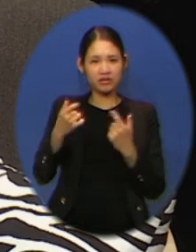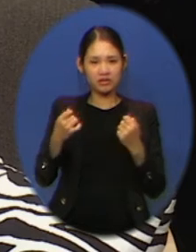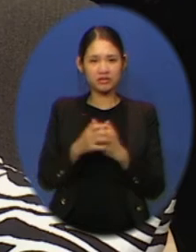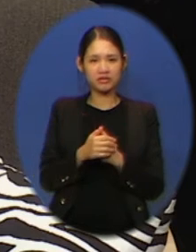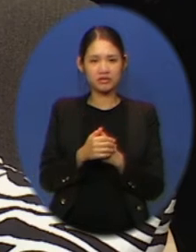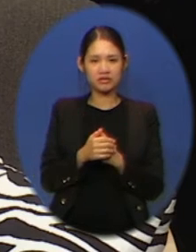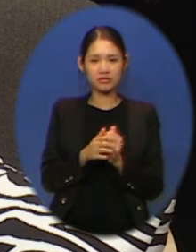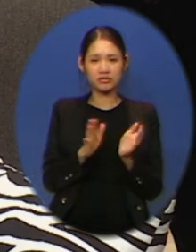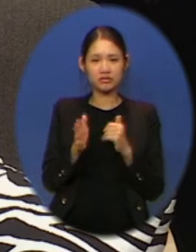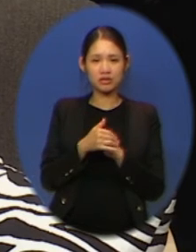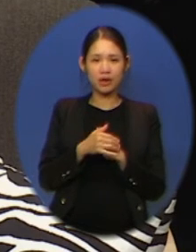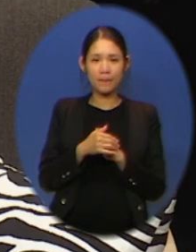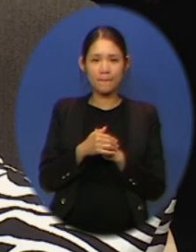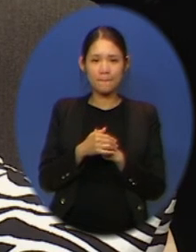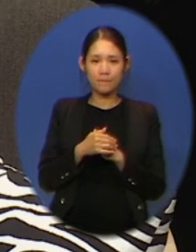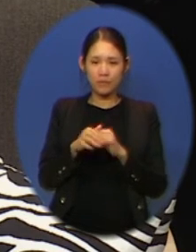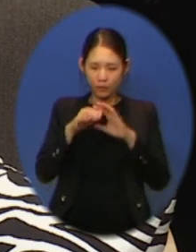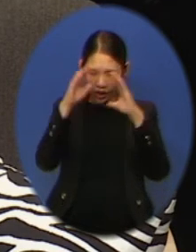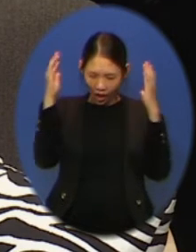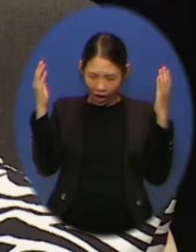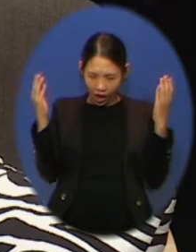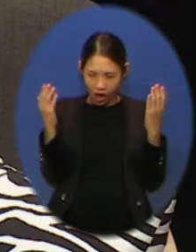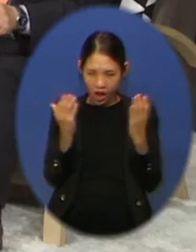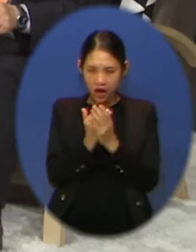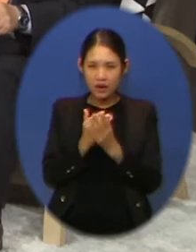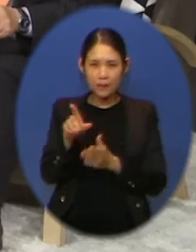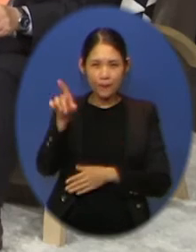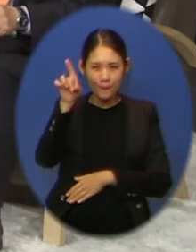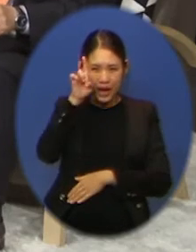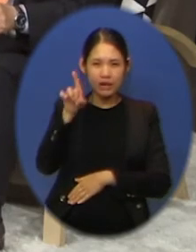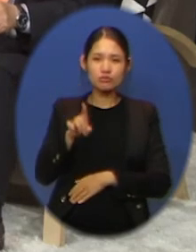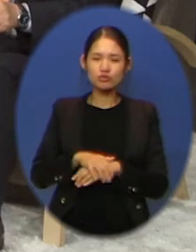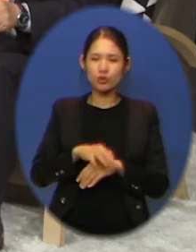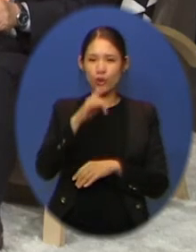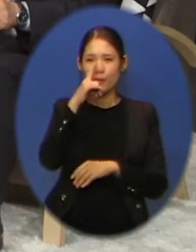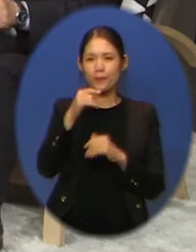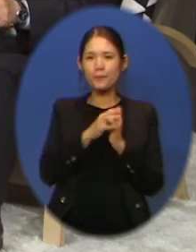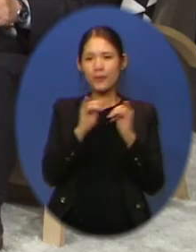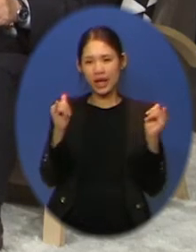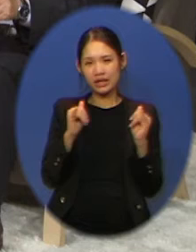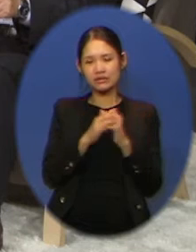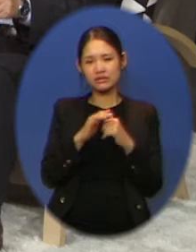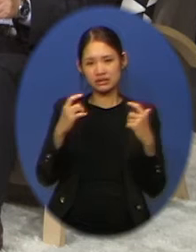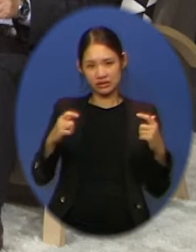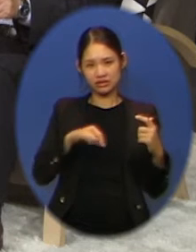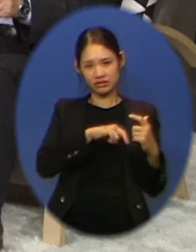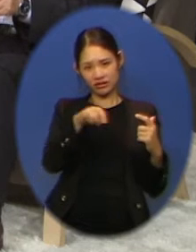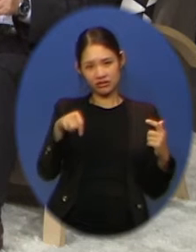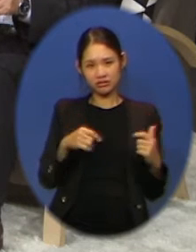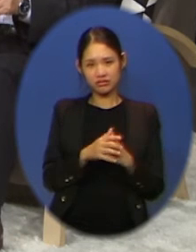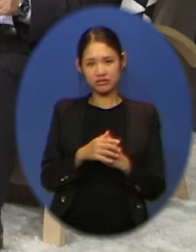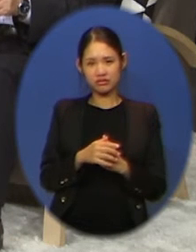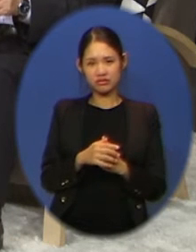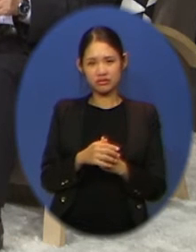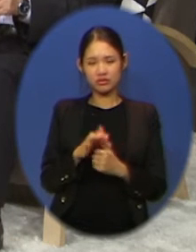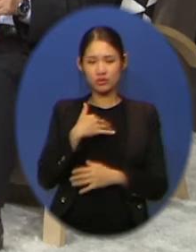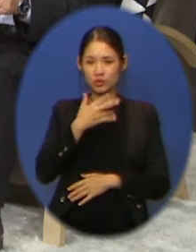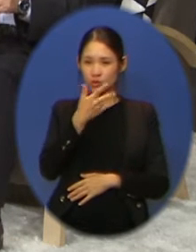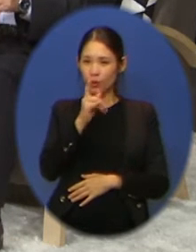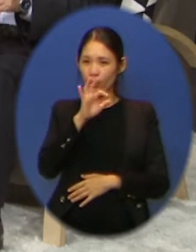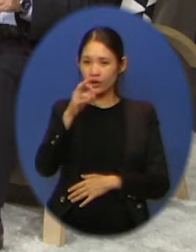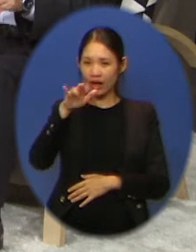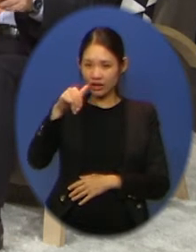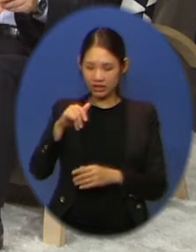거기가 백인 지역이었죠. 네, 완전히 백인 지역입니다. 예. 완전히 백인 지역. 예. 근데 이제 동양인으로 역사상 처음이죠.